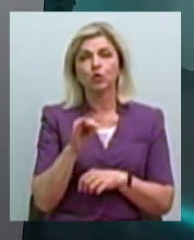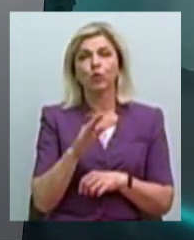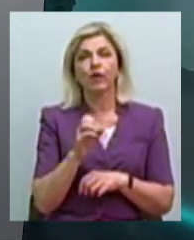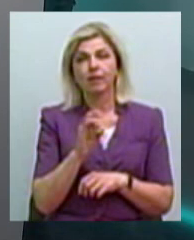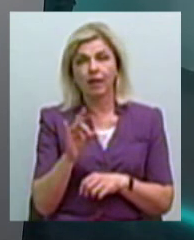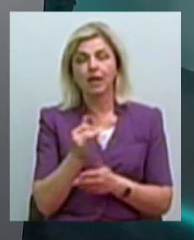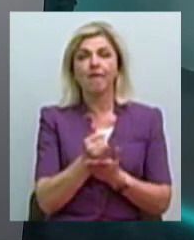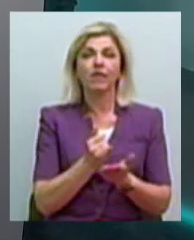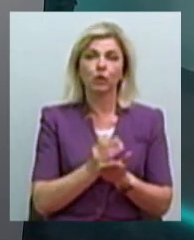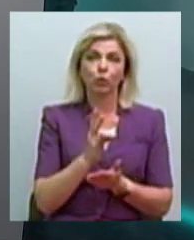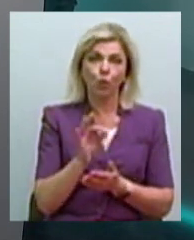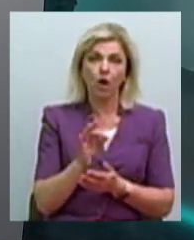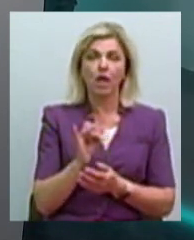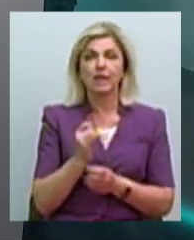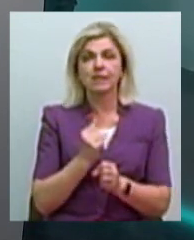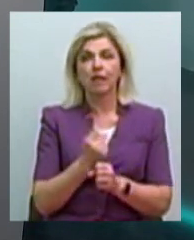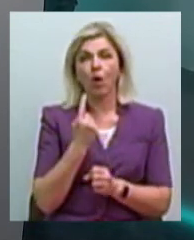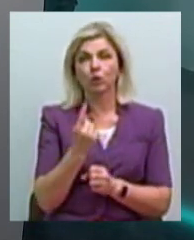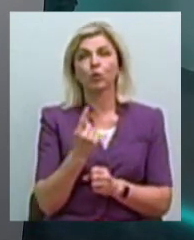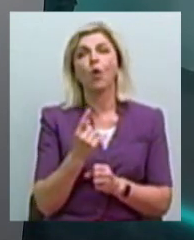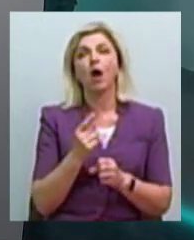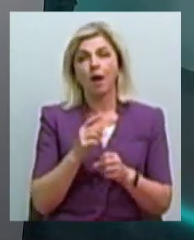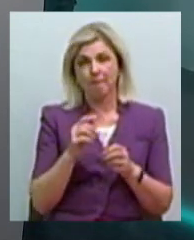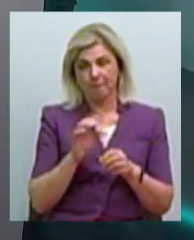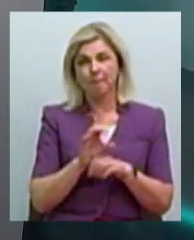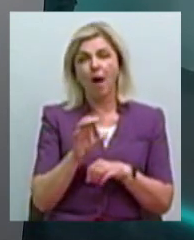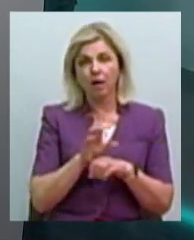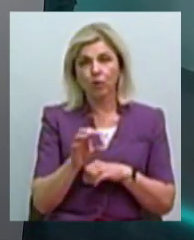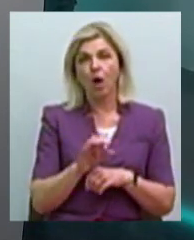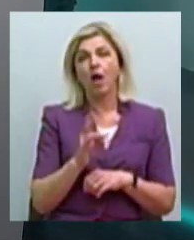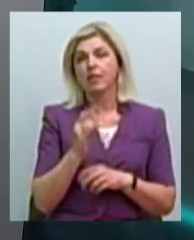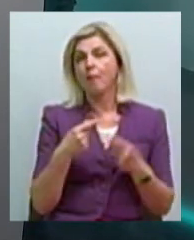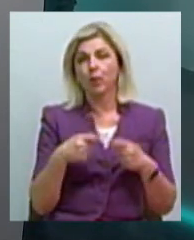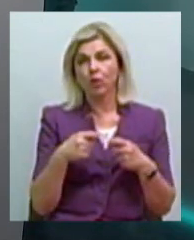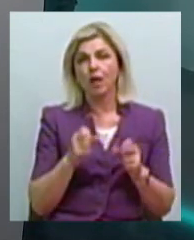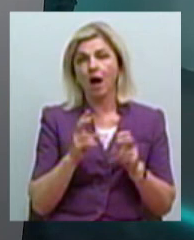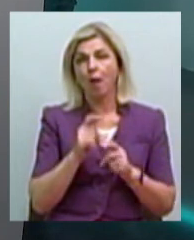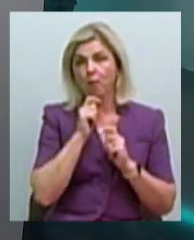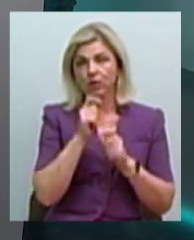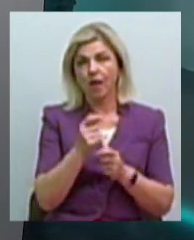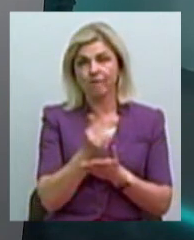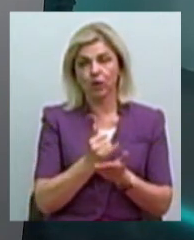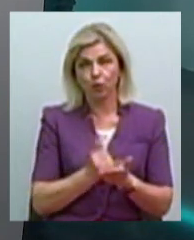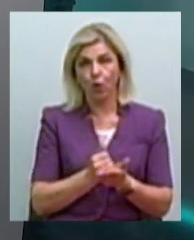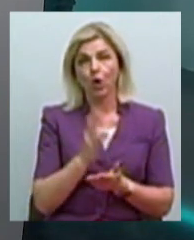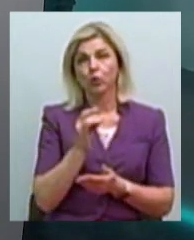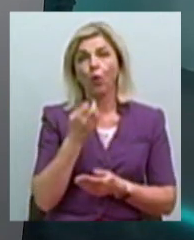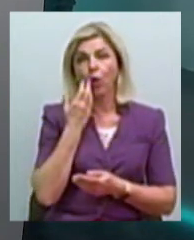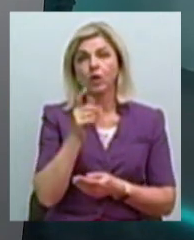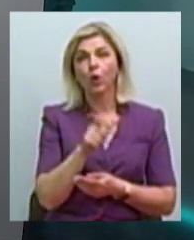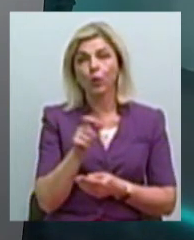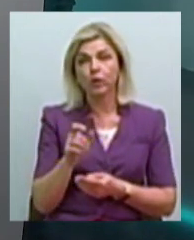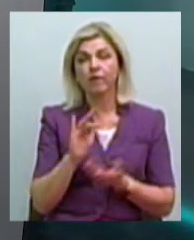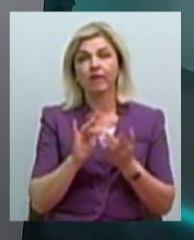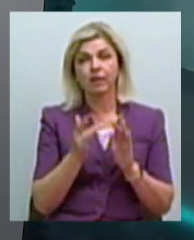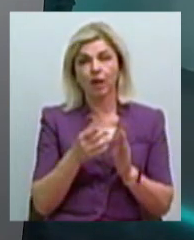да, что сделали там одну партию, она не на продажу абсолютно, то есть это как подарочное вино. Но когда люди в интернете